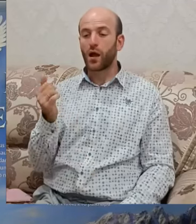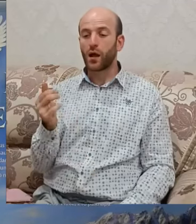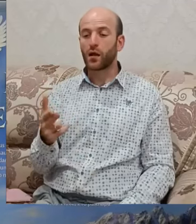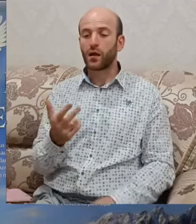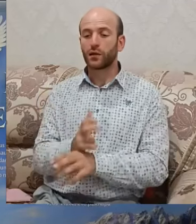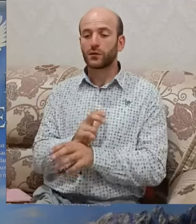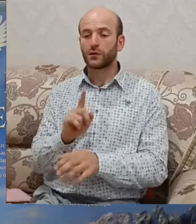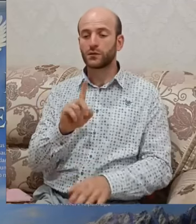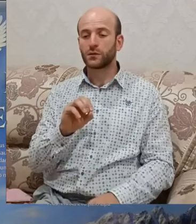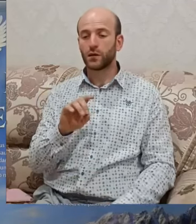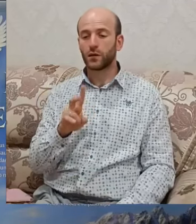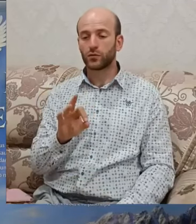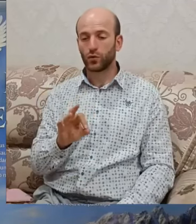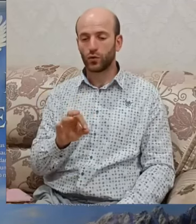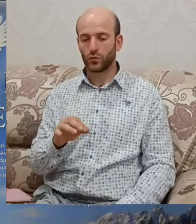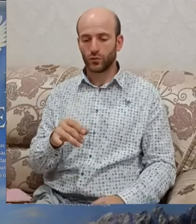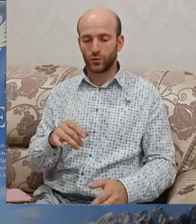выглядит в самом конце?